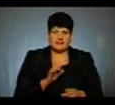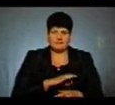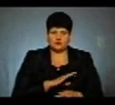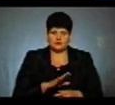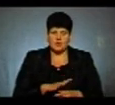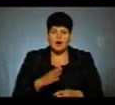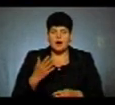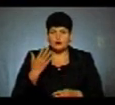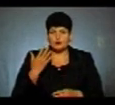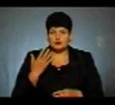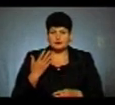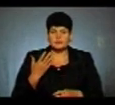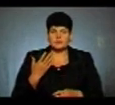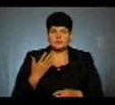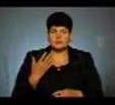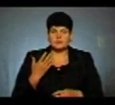Так? Коли